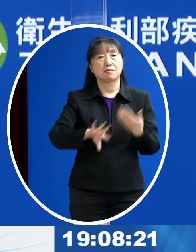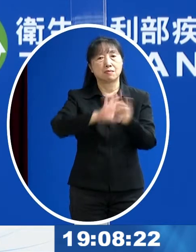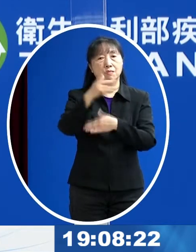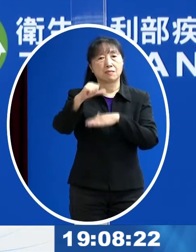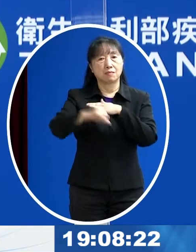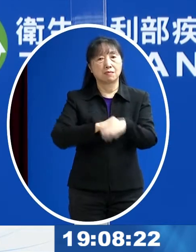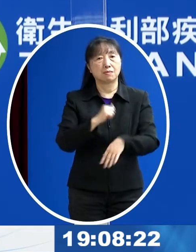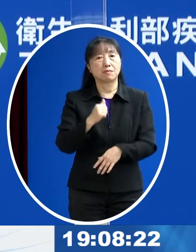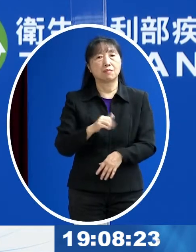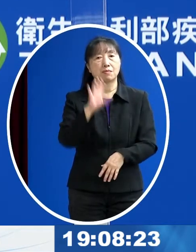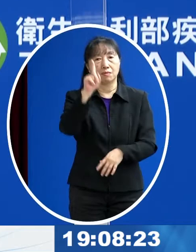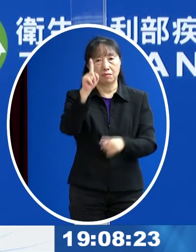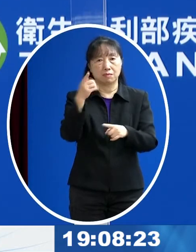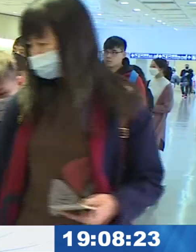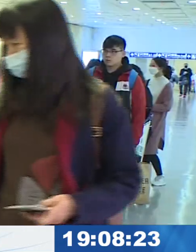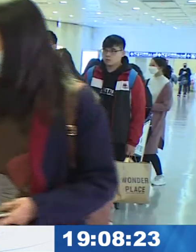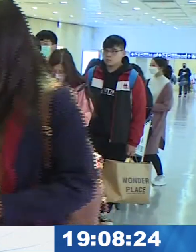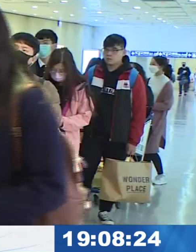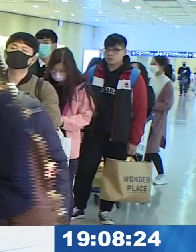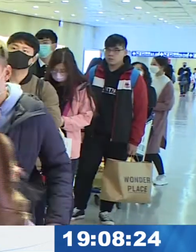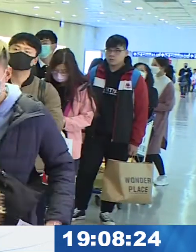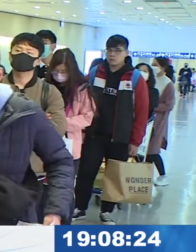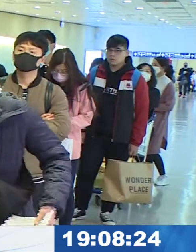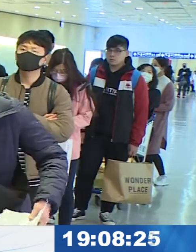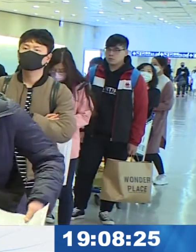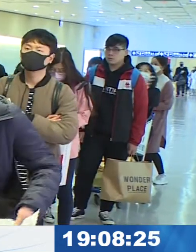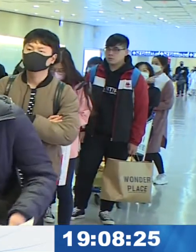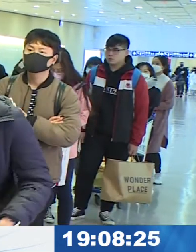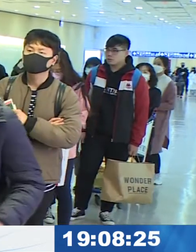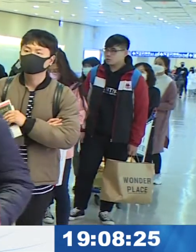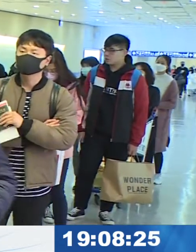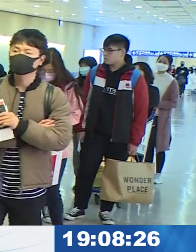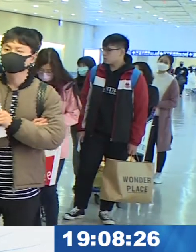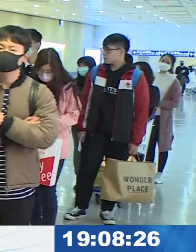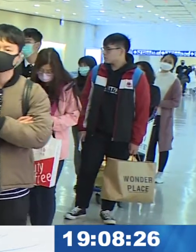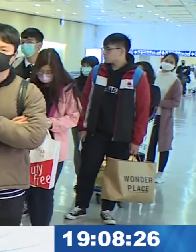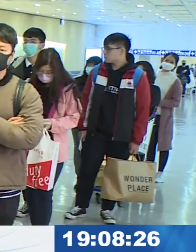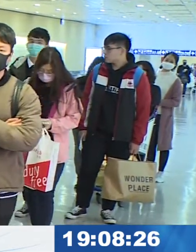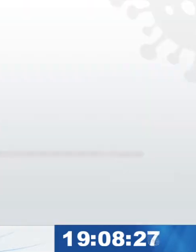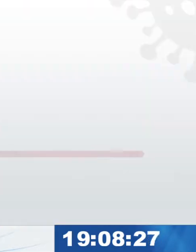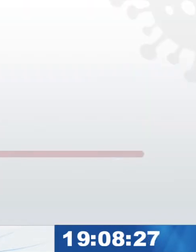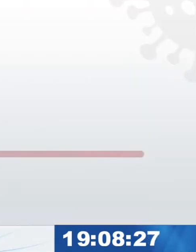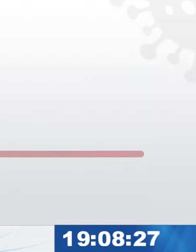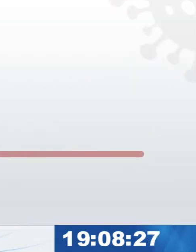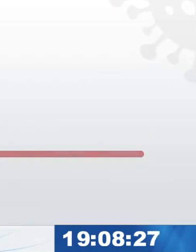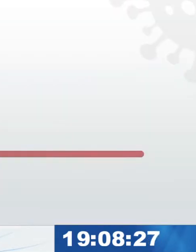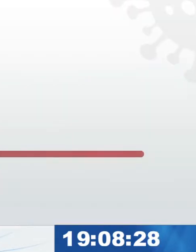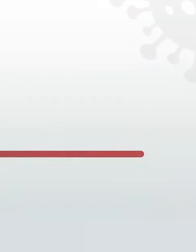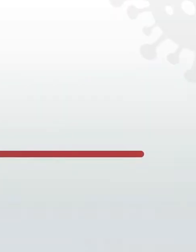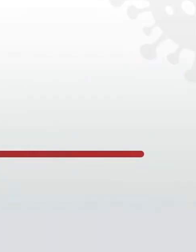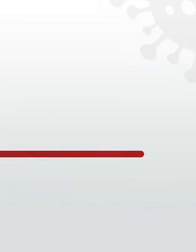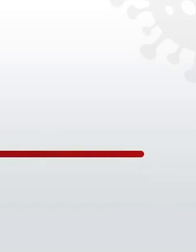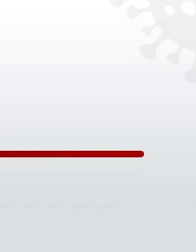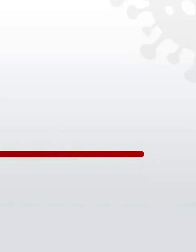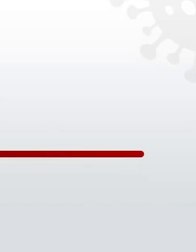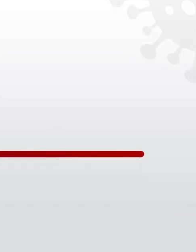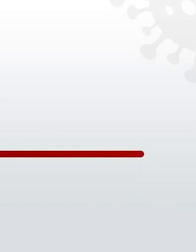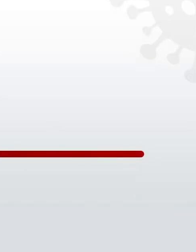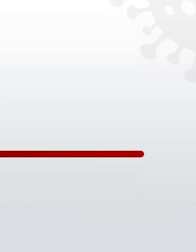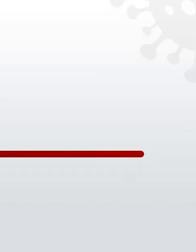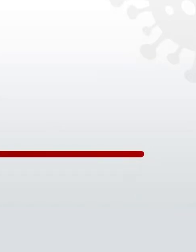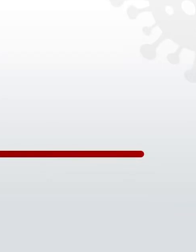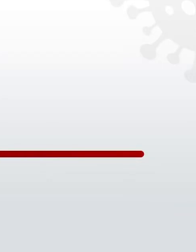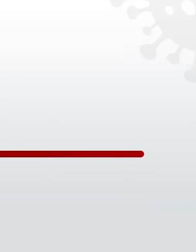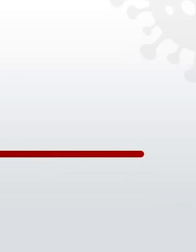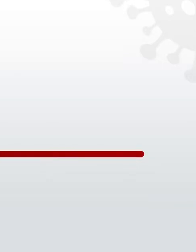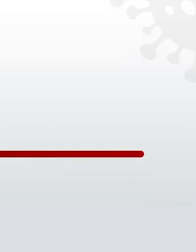有一例死亡的个案。 七例境外移入对本土没有影响，但台湾死亡案例增加到十人。这名本国籍60多岁男